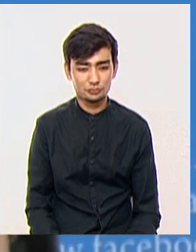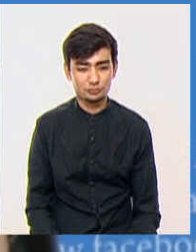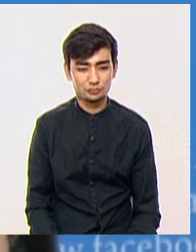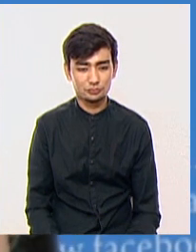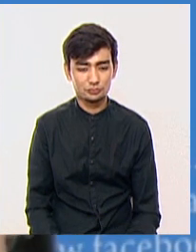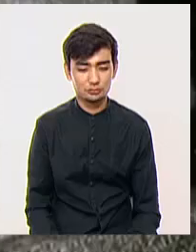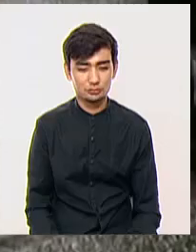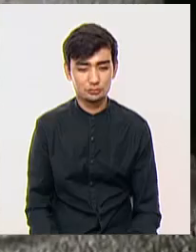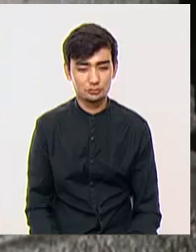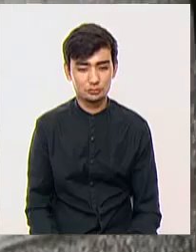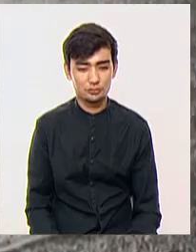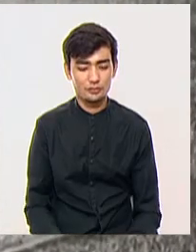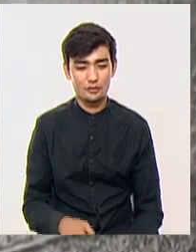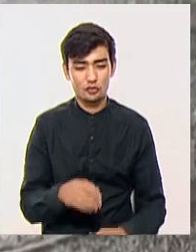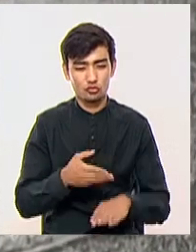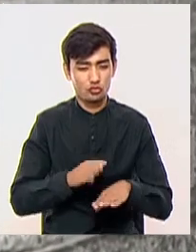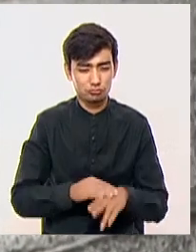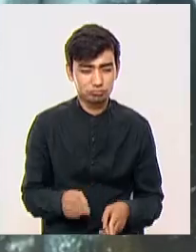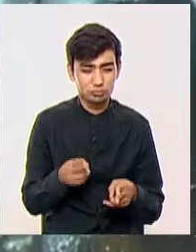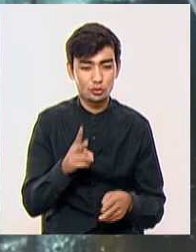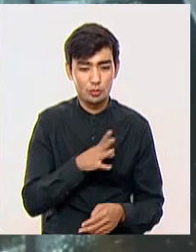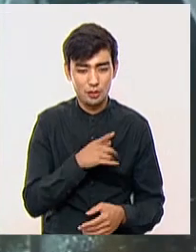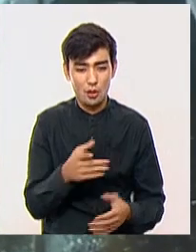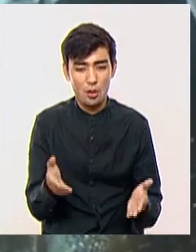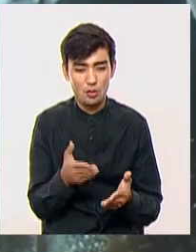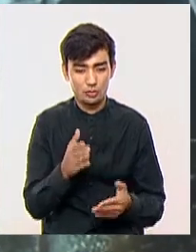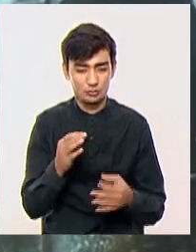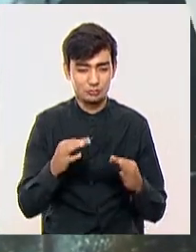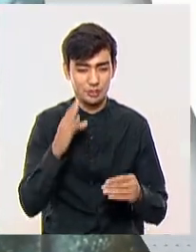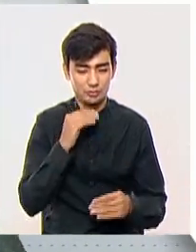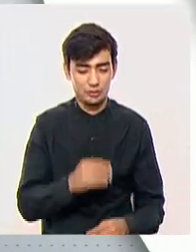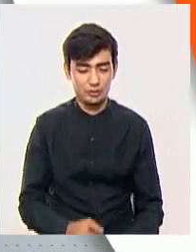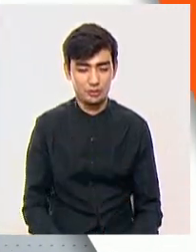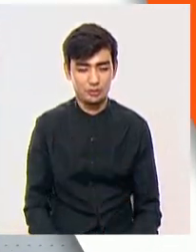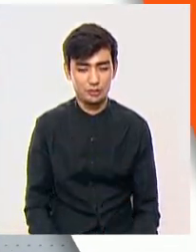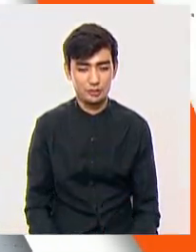қарапайым азаматтар. Ал ауыр қылмыс жасағандарға қандай жеңілдік берілмек?